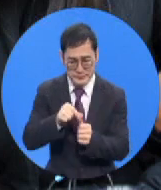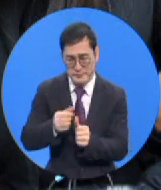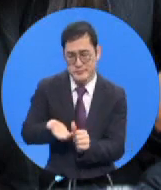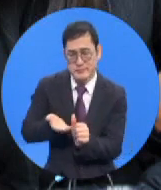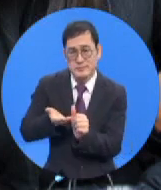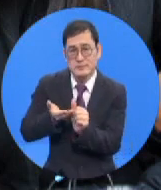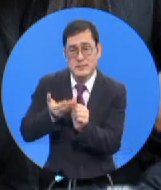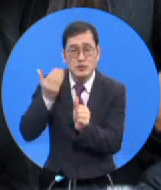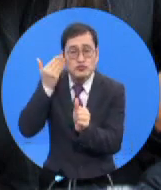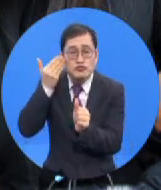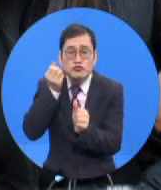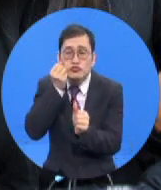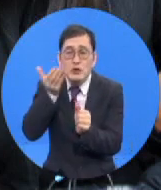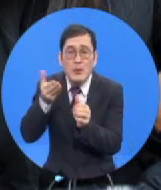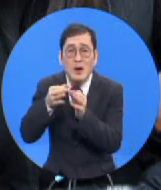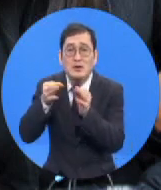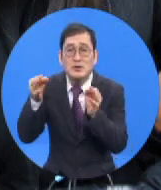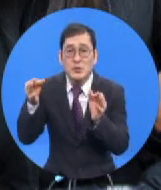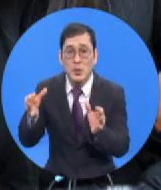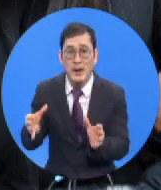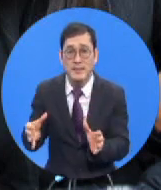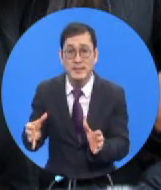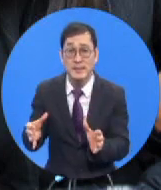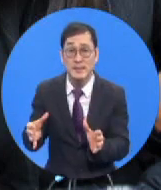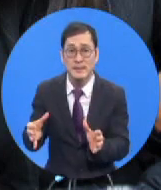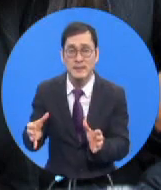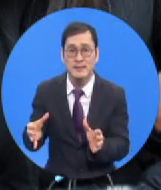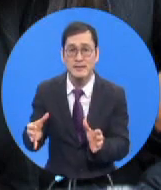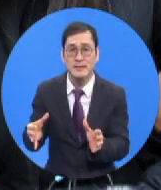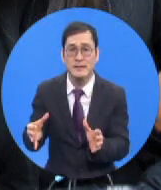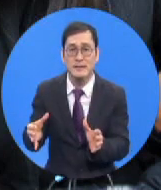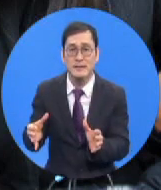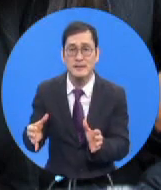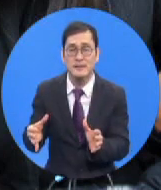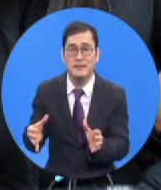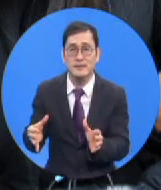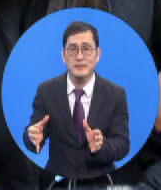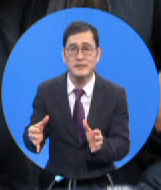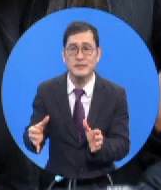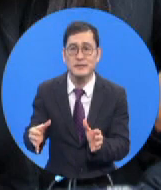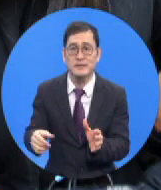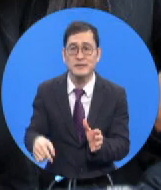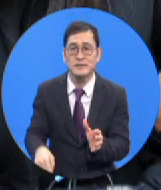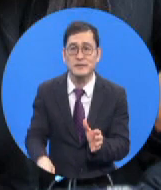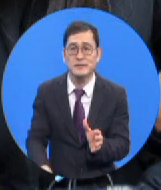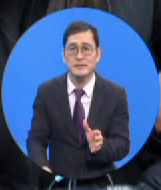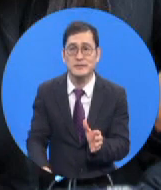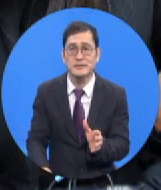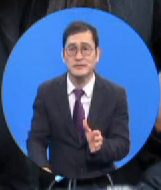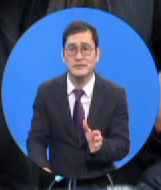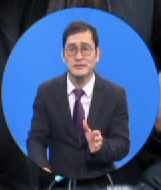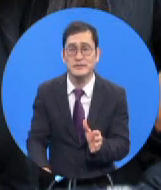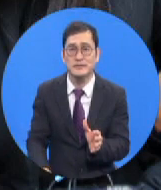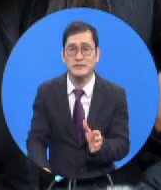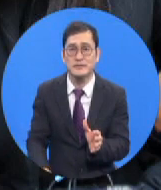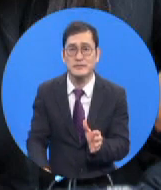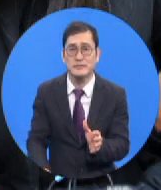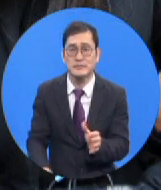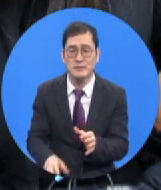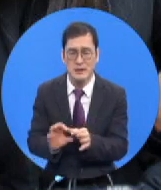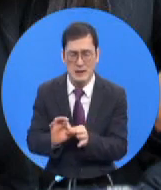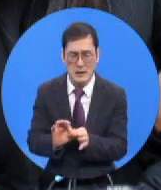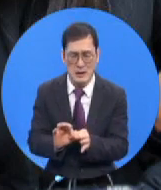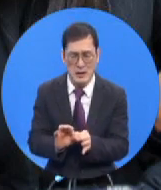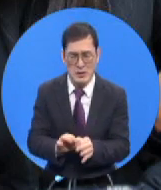살아 있었던 16개월의 절반 이상을 저 사람들하고 살았는데 제가 봤을 때 미니멈 8, 9개월 동안 계속